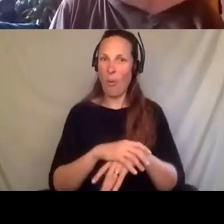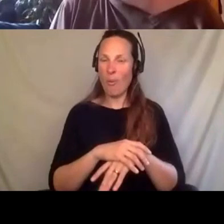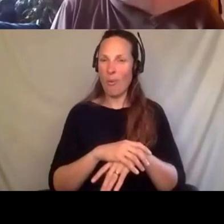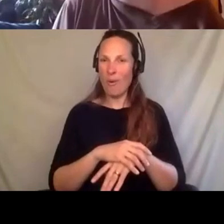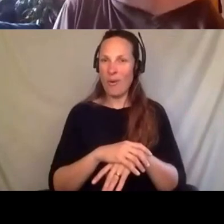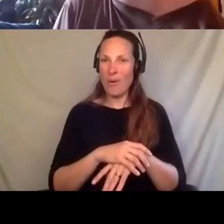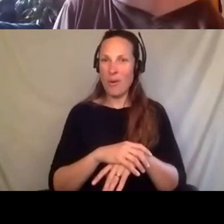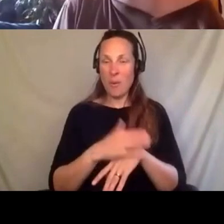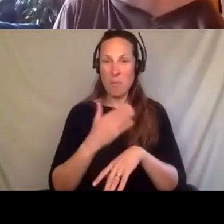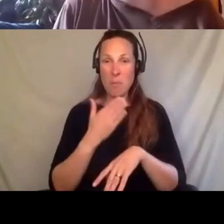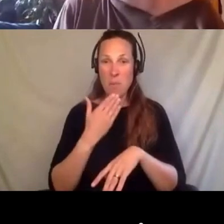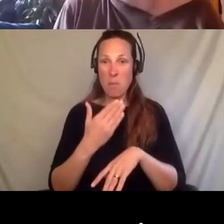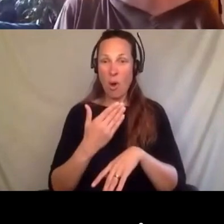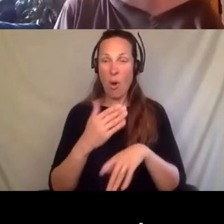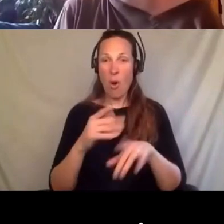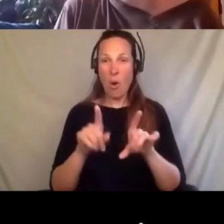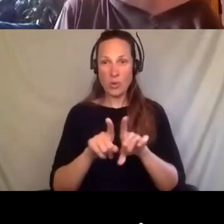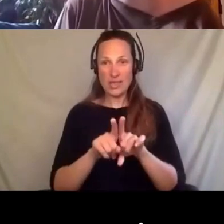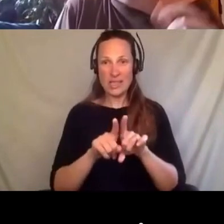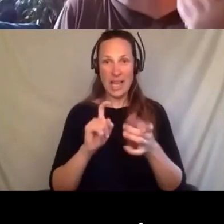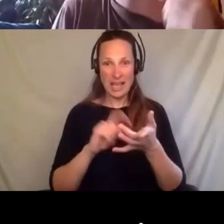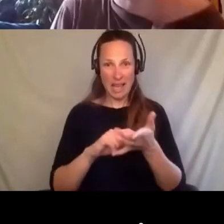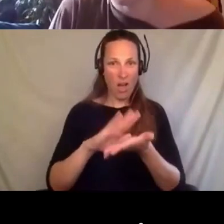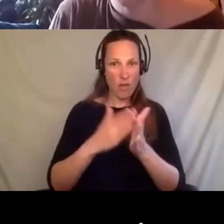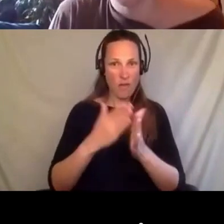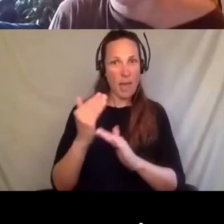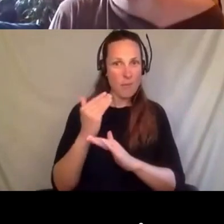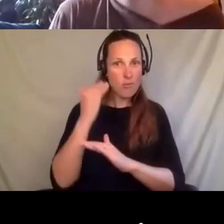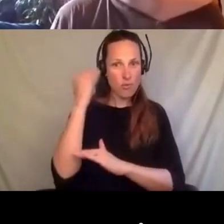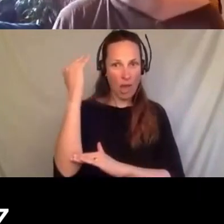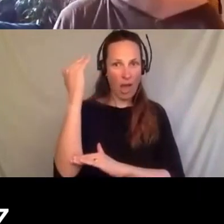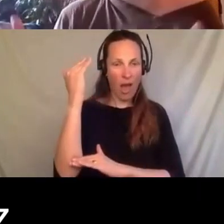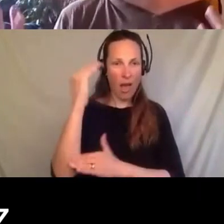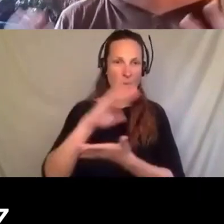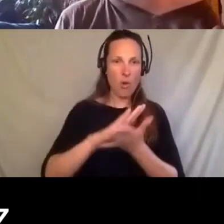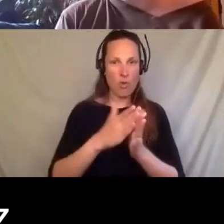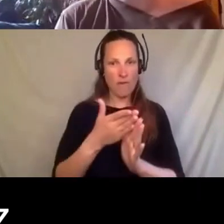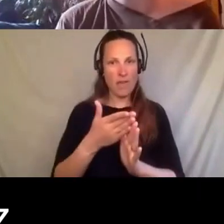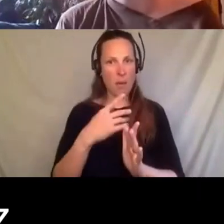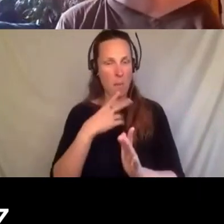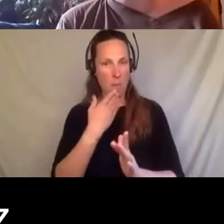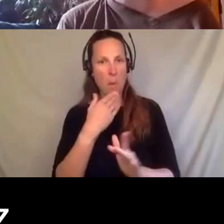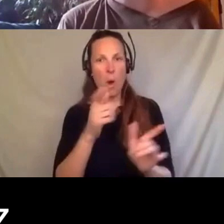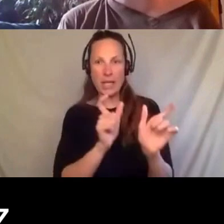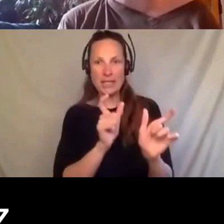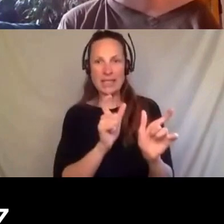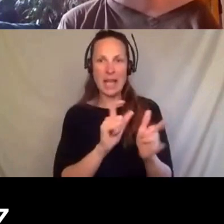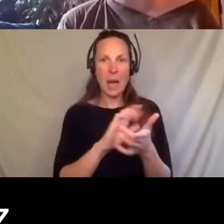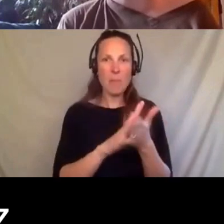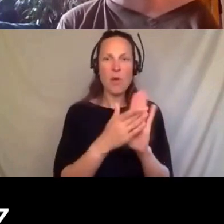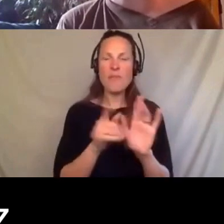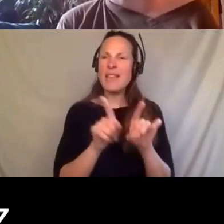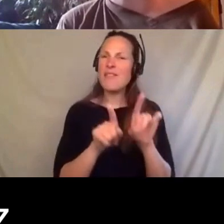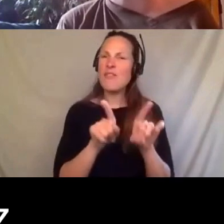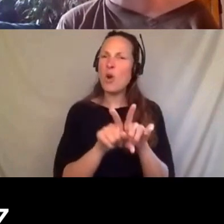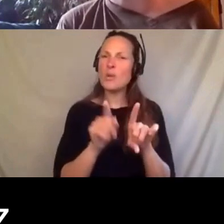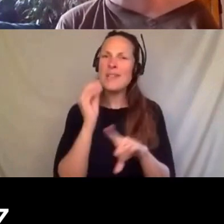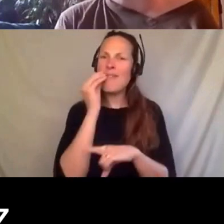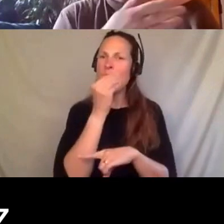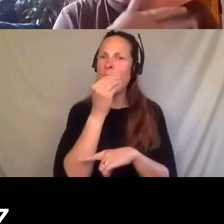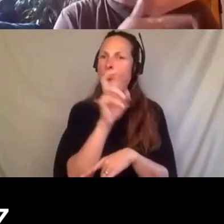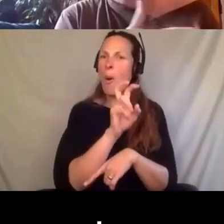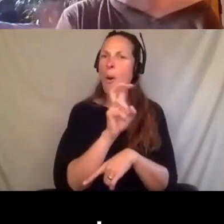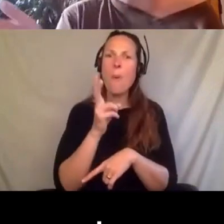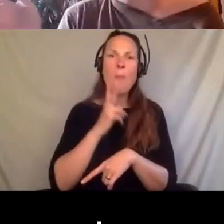et c'est résistant. Alors, ça fait des belles petites fleurs mauves aussi. Donc, c'est une idée, si vous voulez vous épargner des tâches au